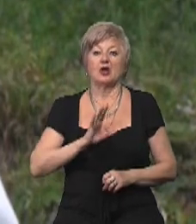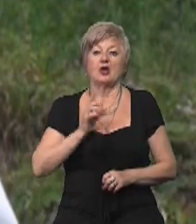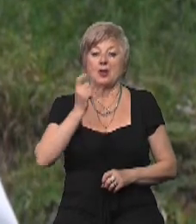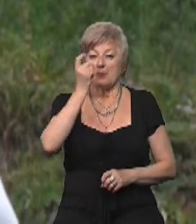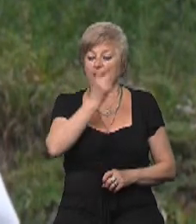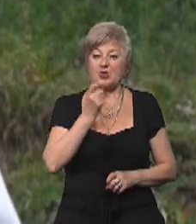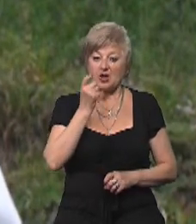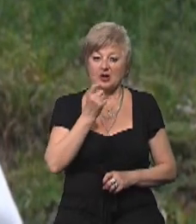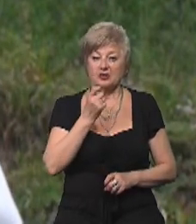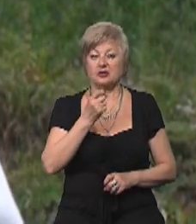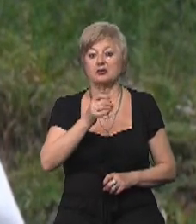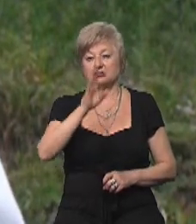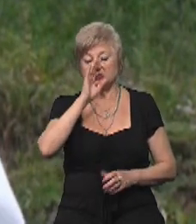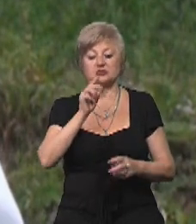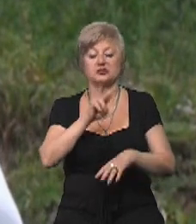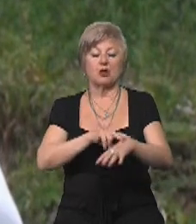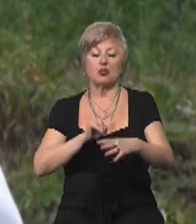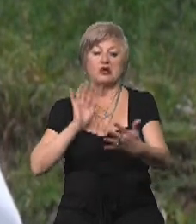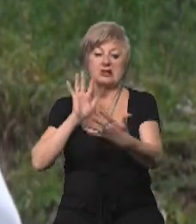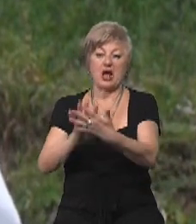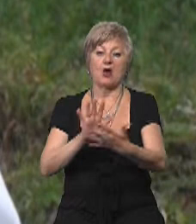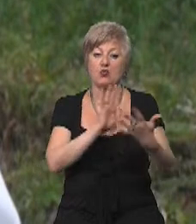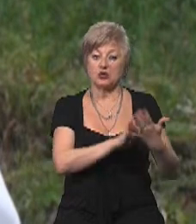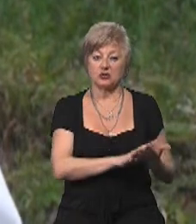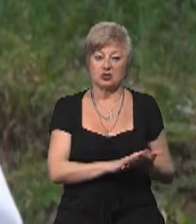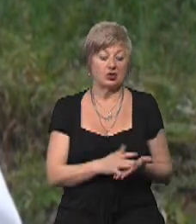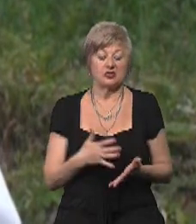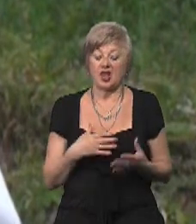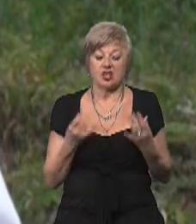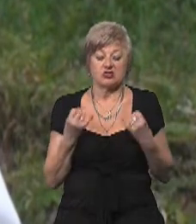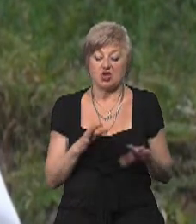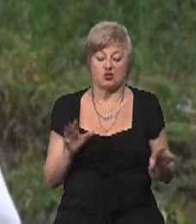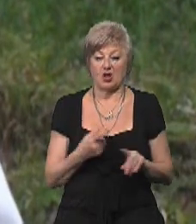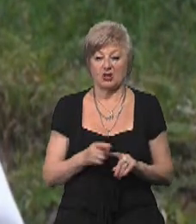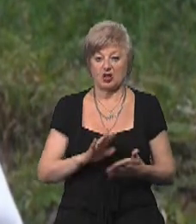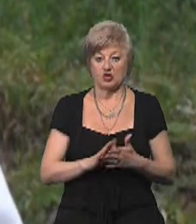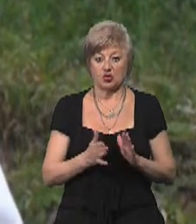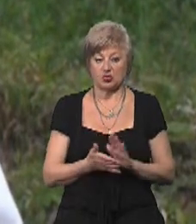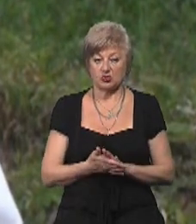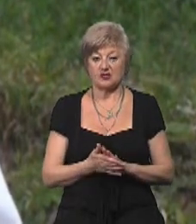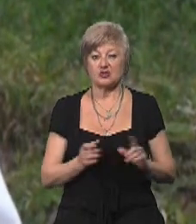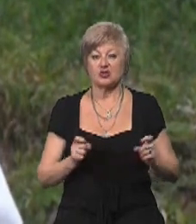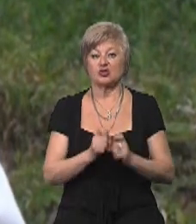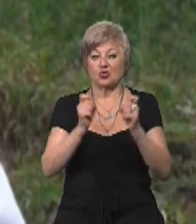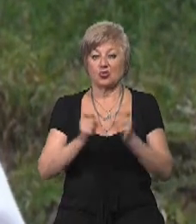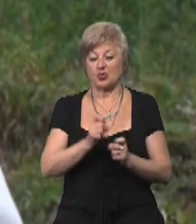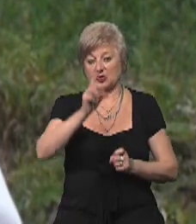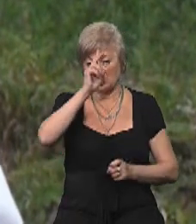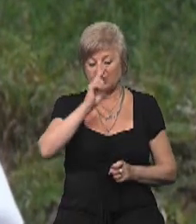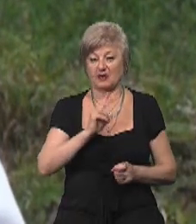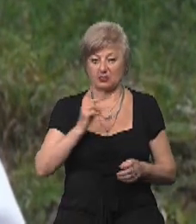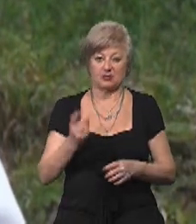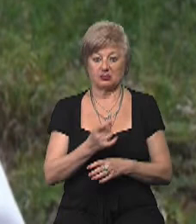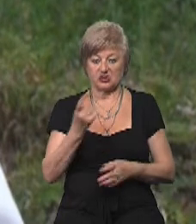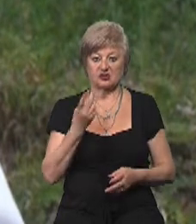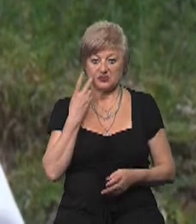Викликали поліцію. Він і на поліцію нападав та лаявся. Тож нас не дивує ця ситуація, бо в них такі конфлікти по два рази на місяць трапляються. За